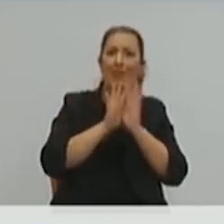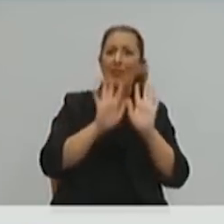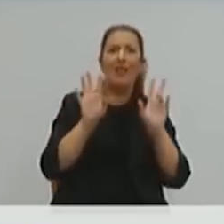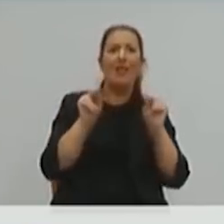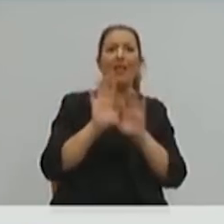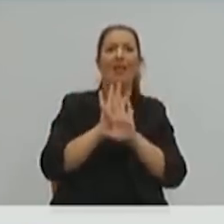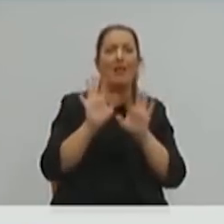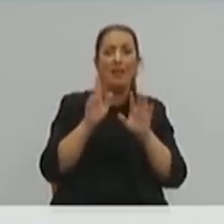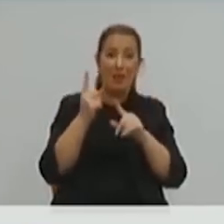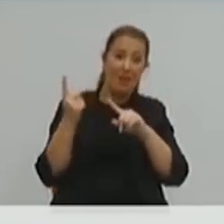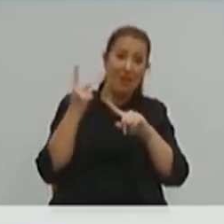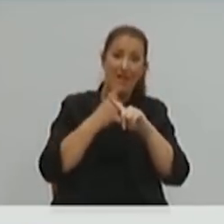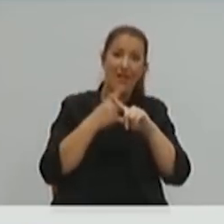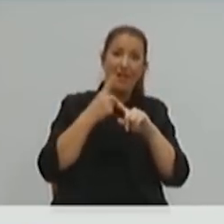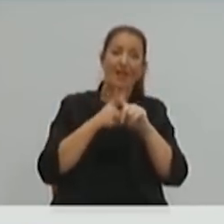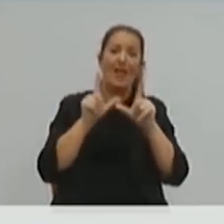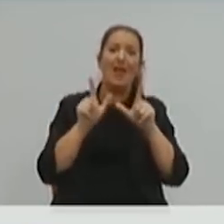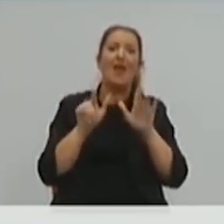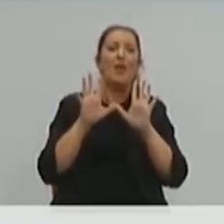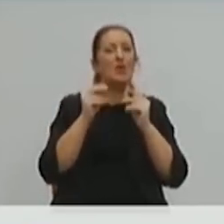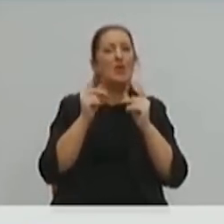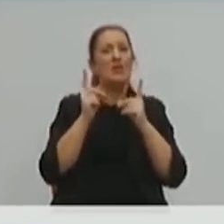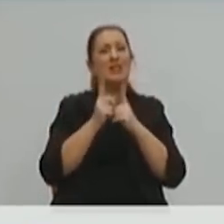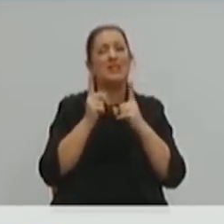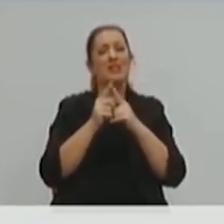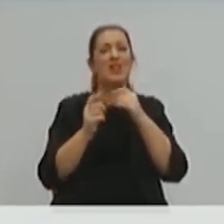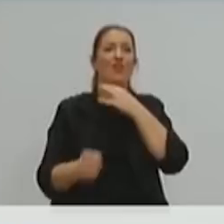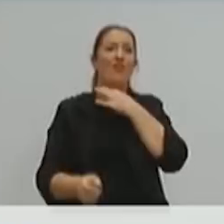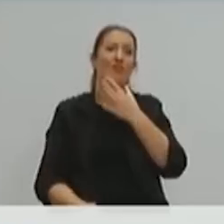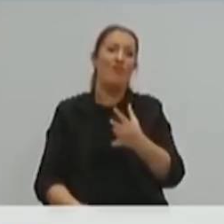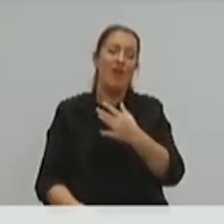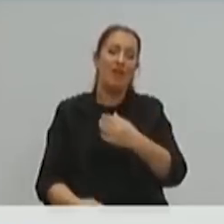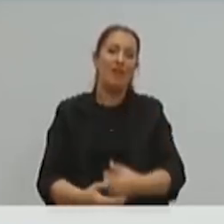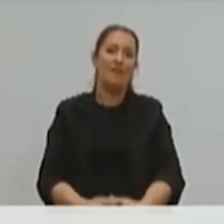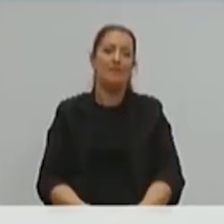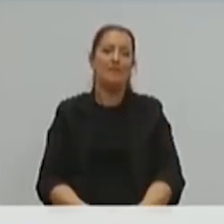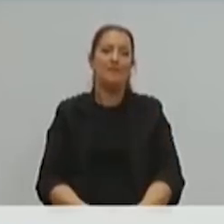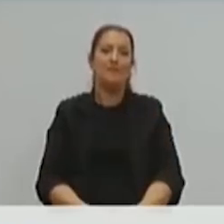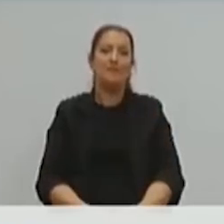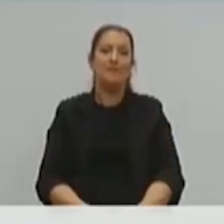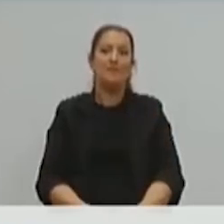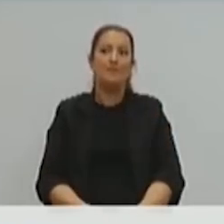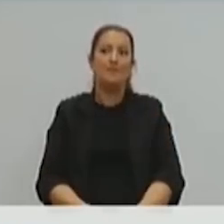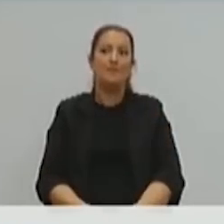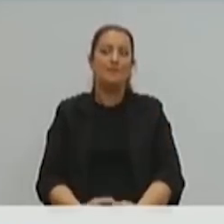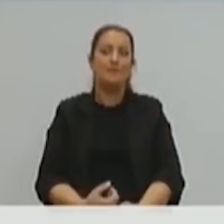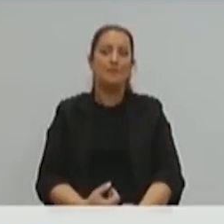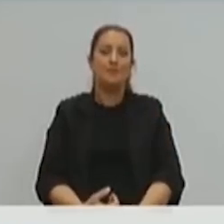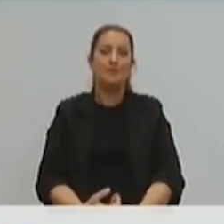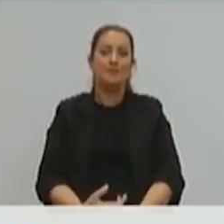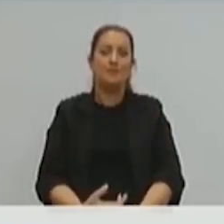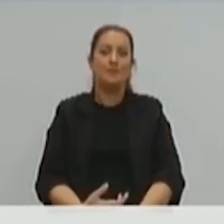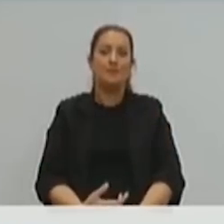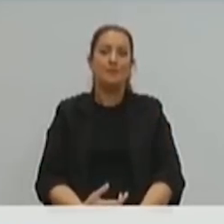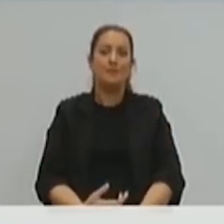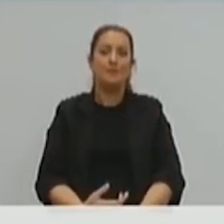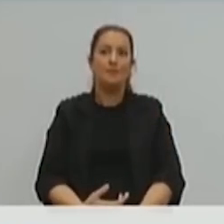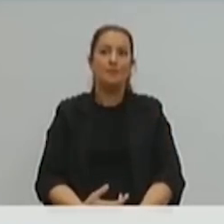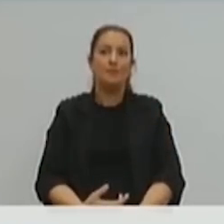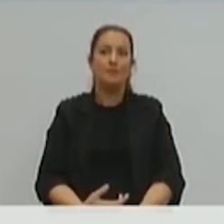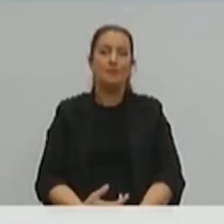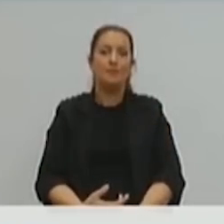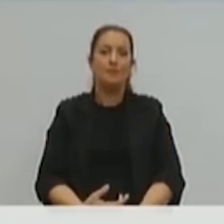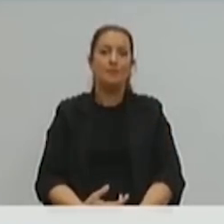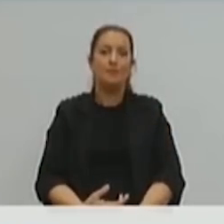bir şey mi var? Çok kısa, rica ediyorum lütfen. Çok kısa. Hasan Bey'e söz verelim Sayın Başkan'a.